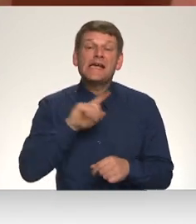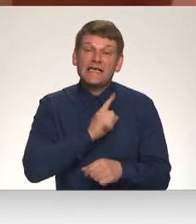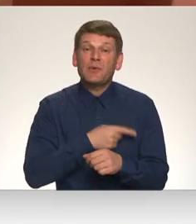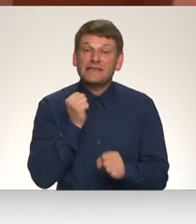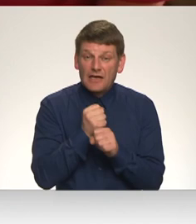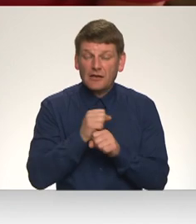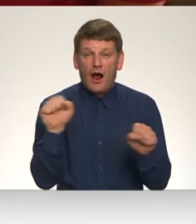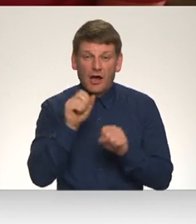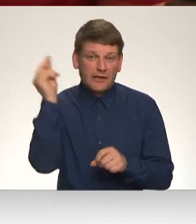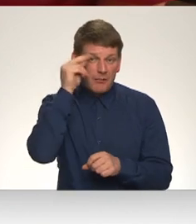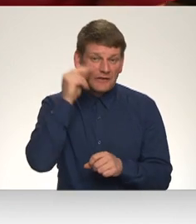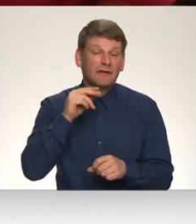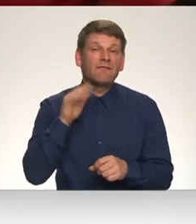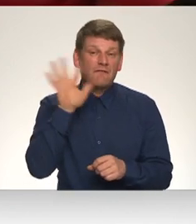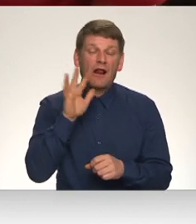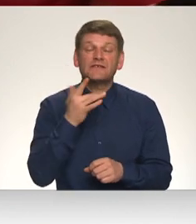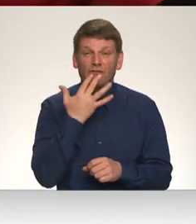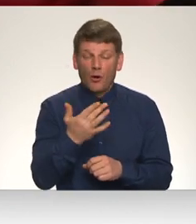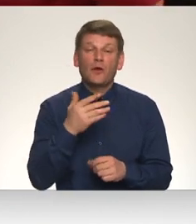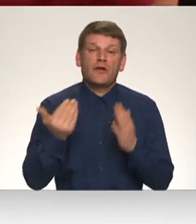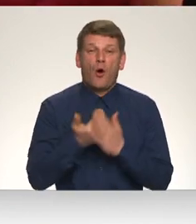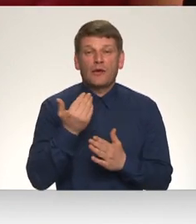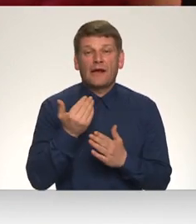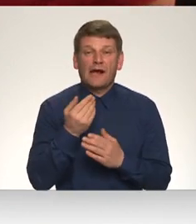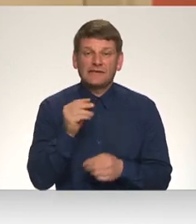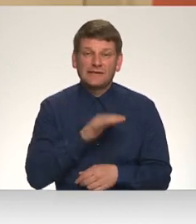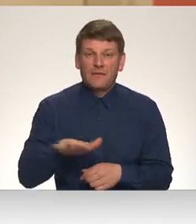ātri apgūt valsts valodu jaunajā mītnes zemē.